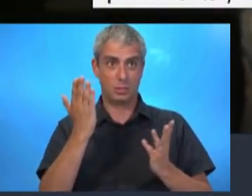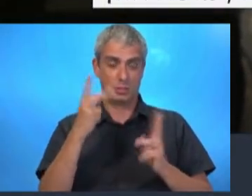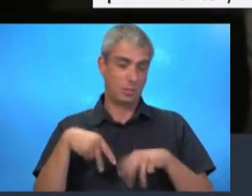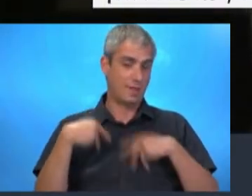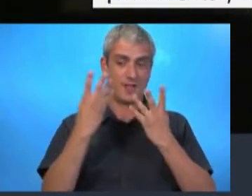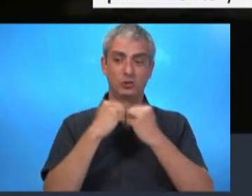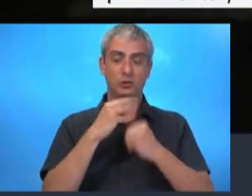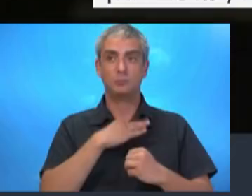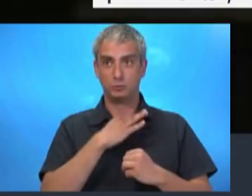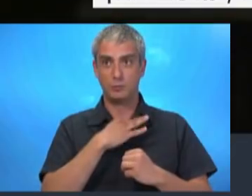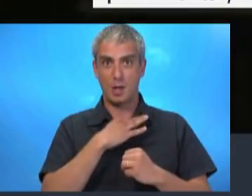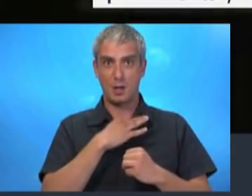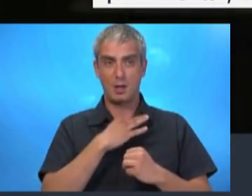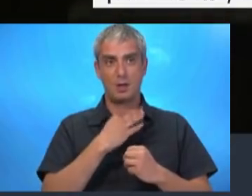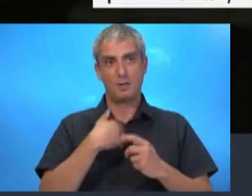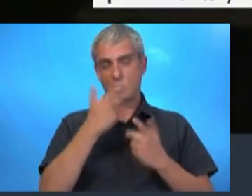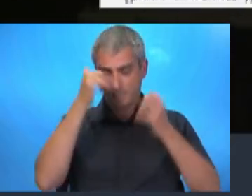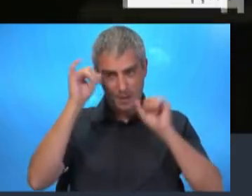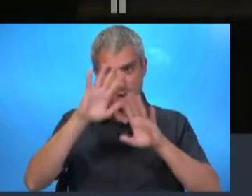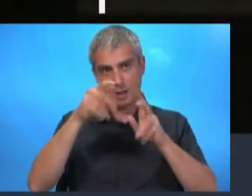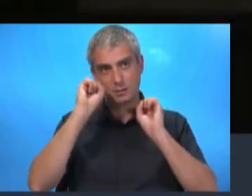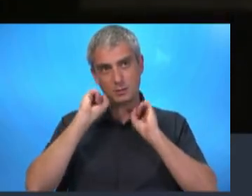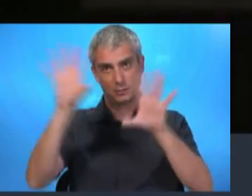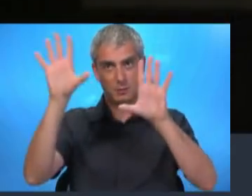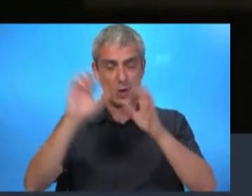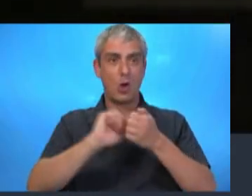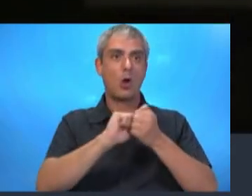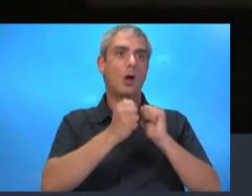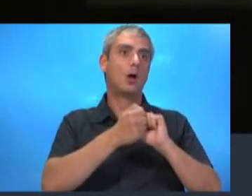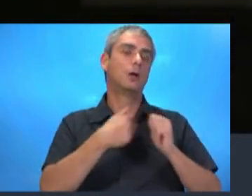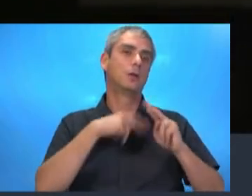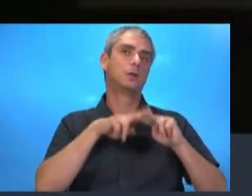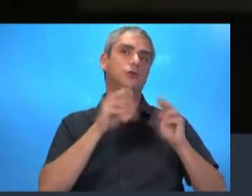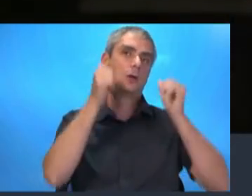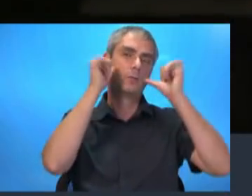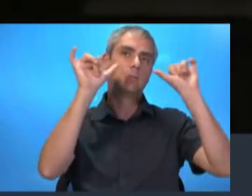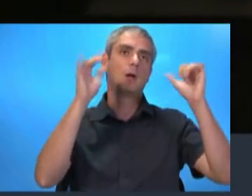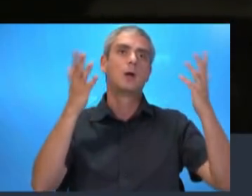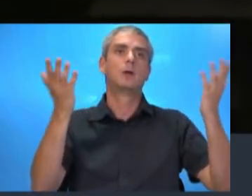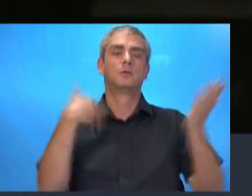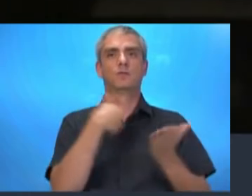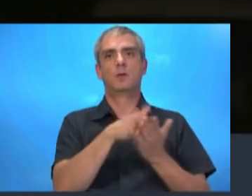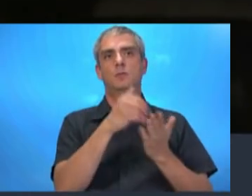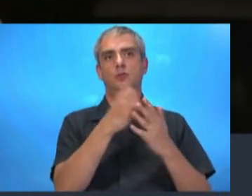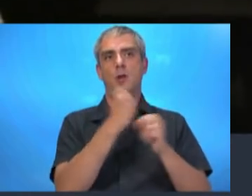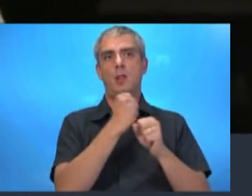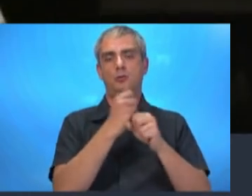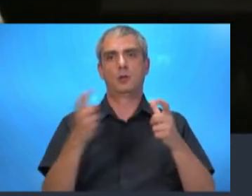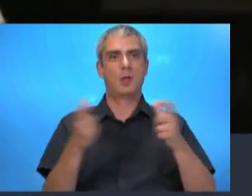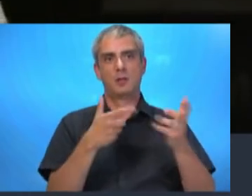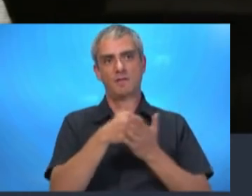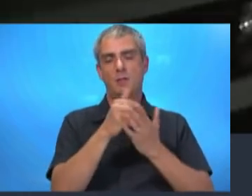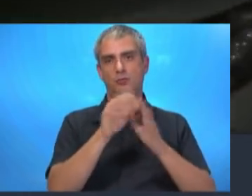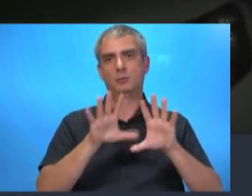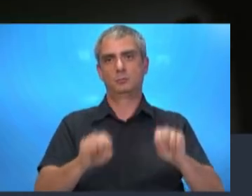למשפחה ולעזוב את הבקר והבקר ילך לעזאזל, או שאני נשאר עם הבקר וממשיך לקיים את העדר פה ולהמשיך להחזיק את